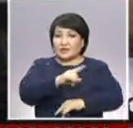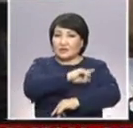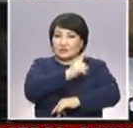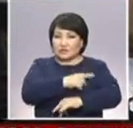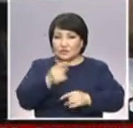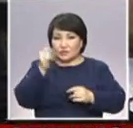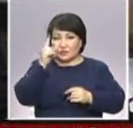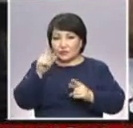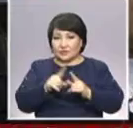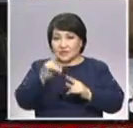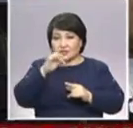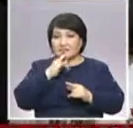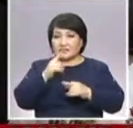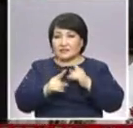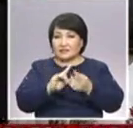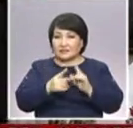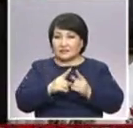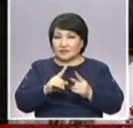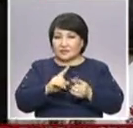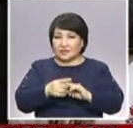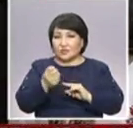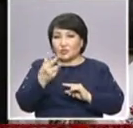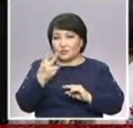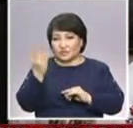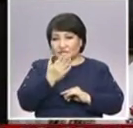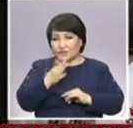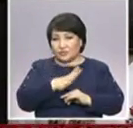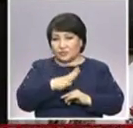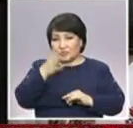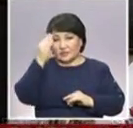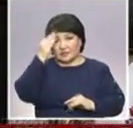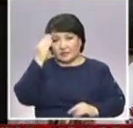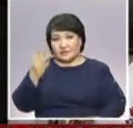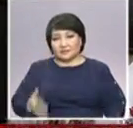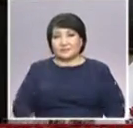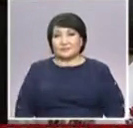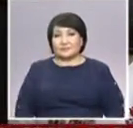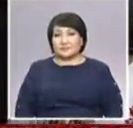аударылған 13-ші кинотуынды болып есептеледі. Еңлік Мұратқызы, Әсет Құндақбаев, Алматы телеарнасы.